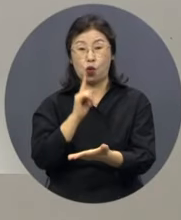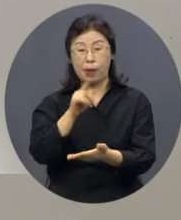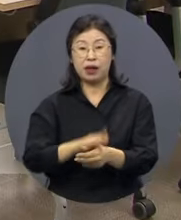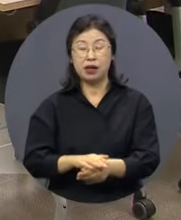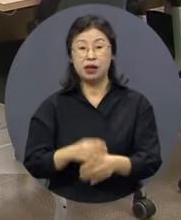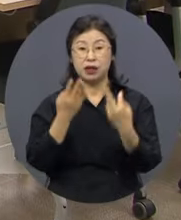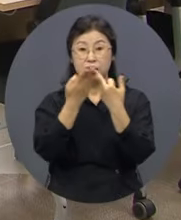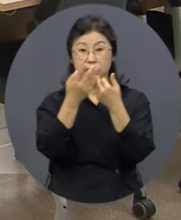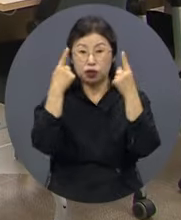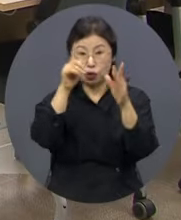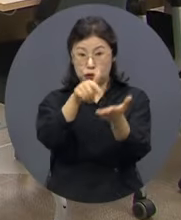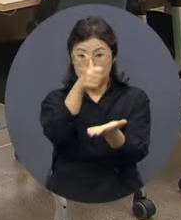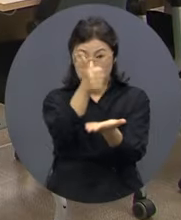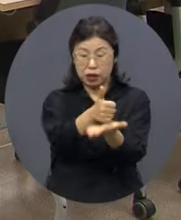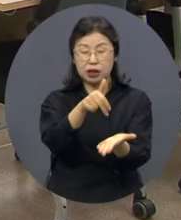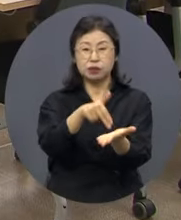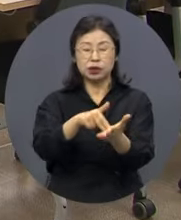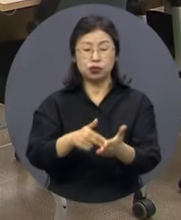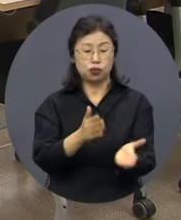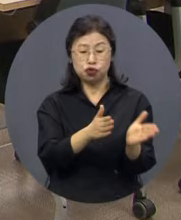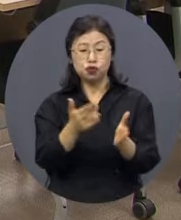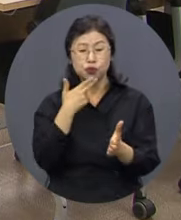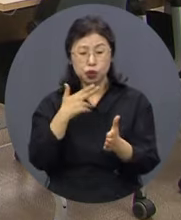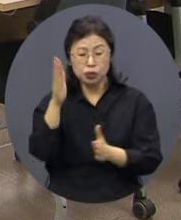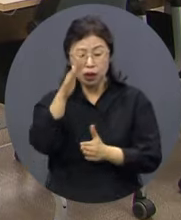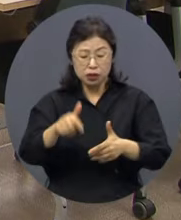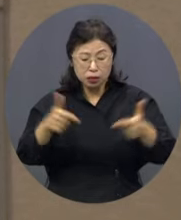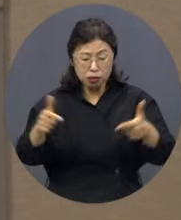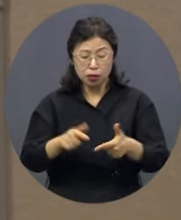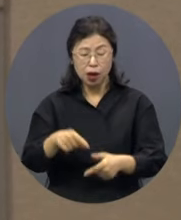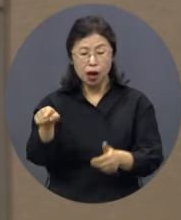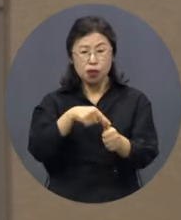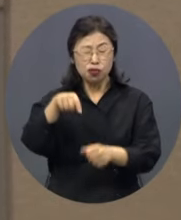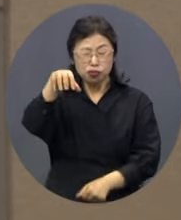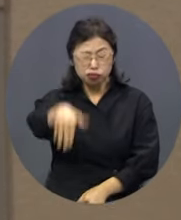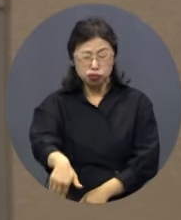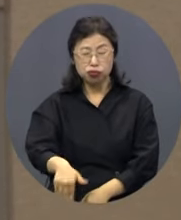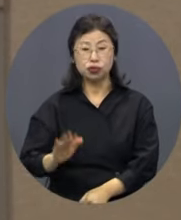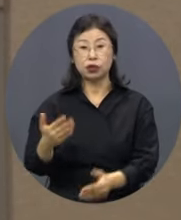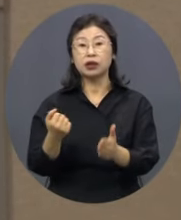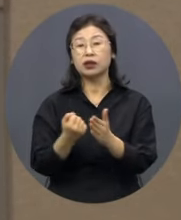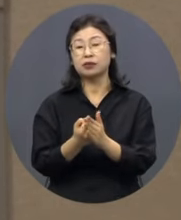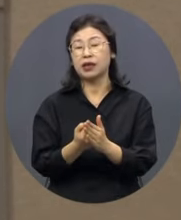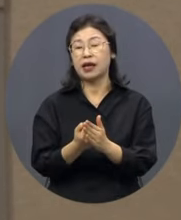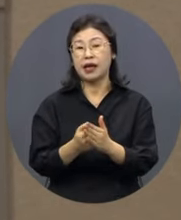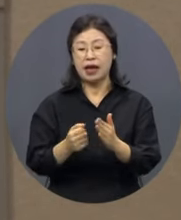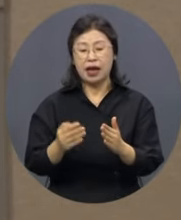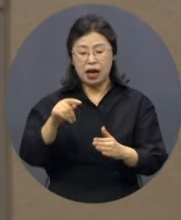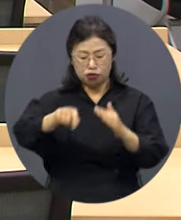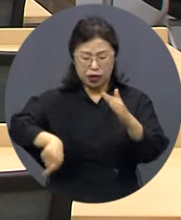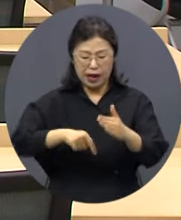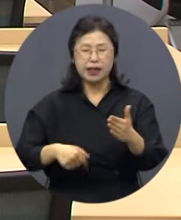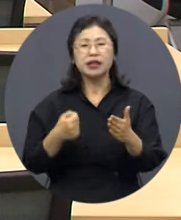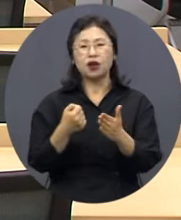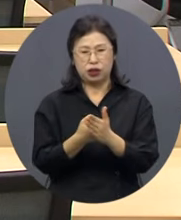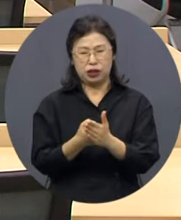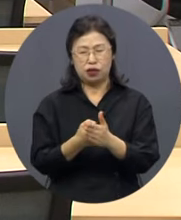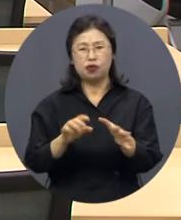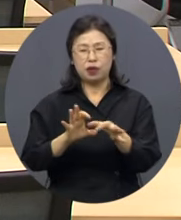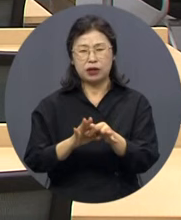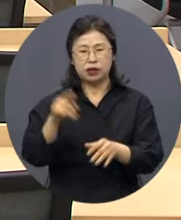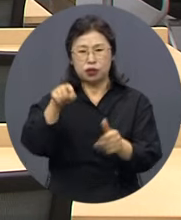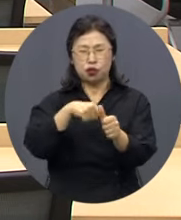총장 역시 준비 없는 증원이 교육의 질 저하를 초래할 것이라며 항내 구성원 결정을 확정해